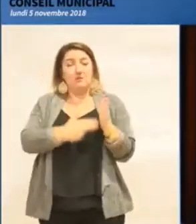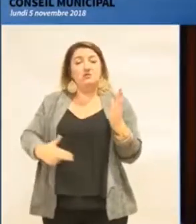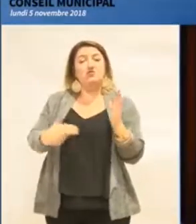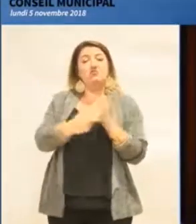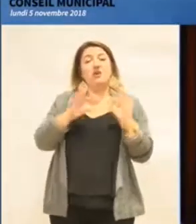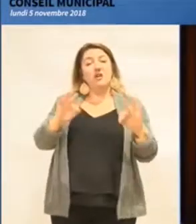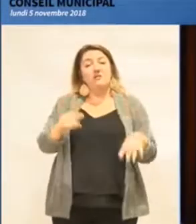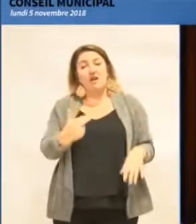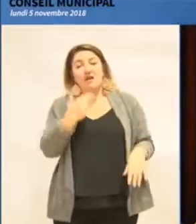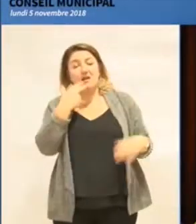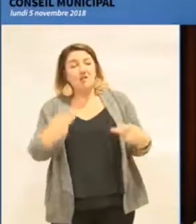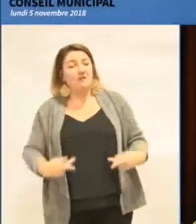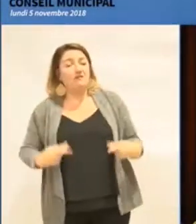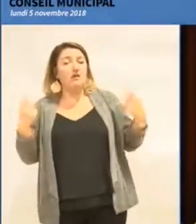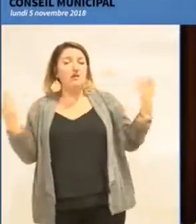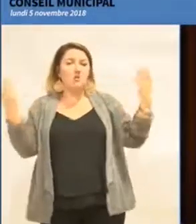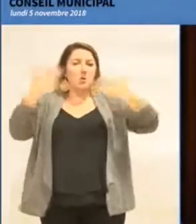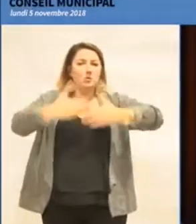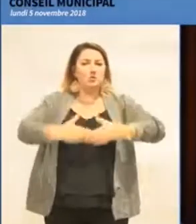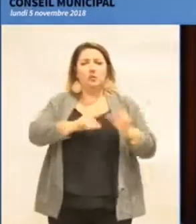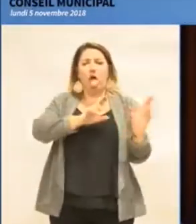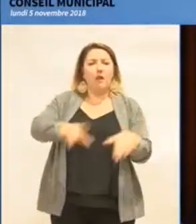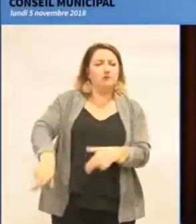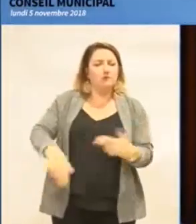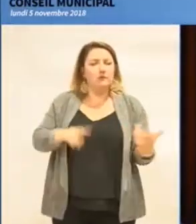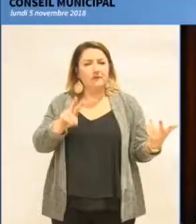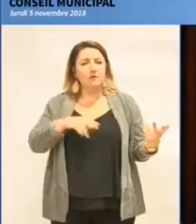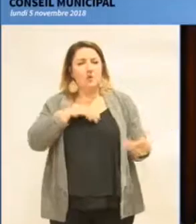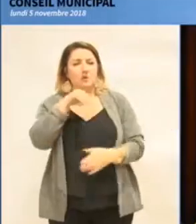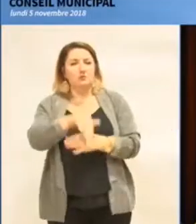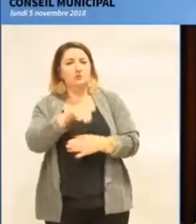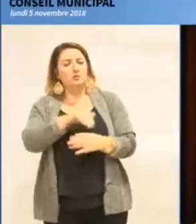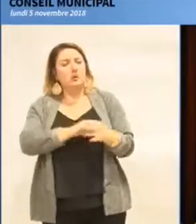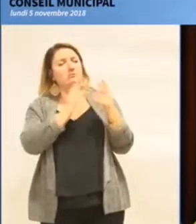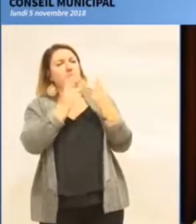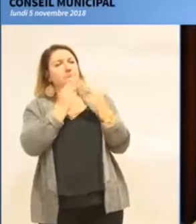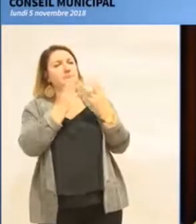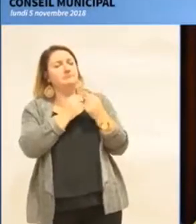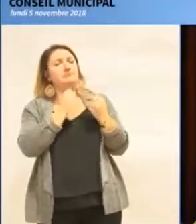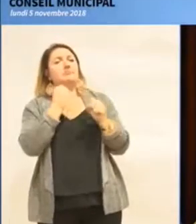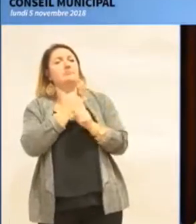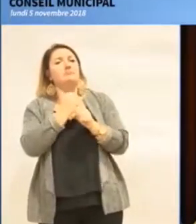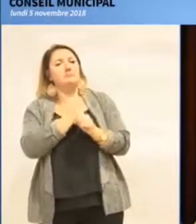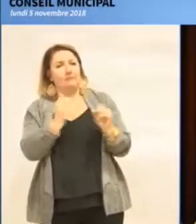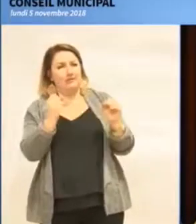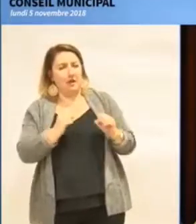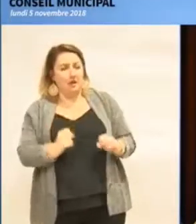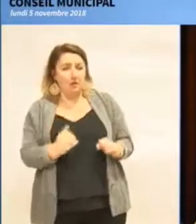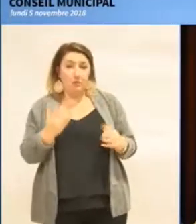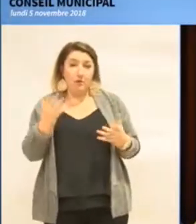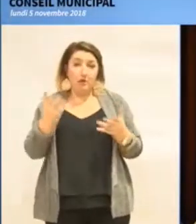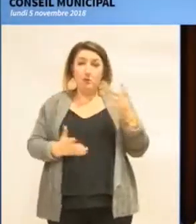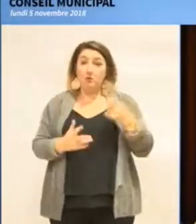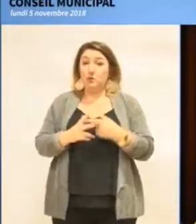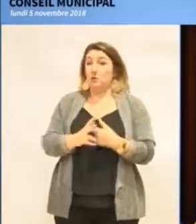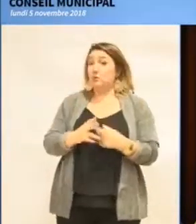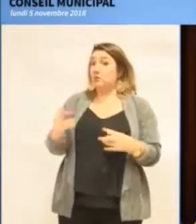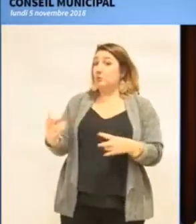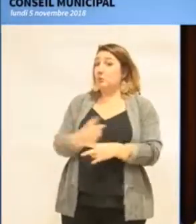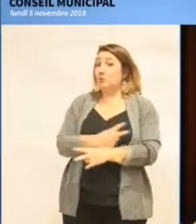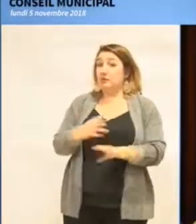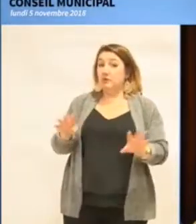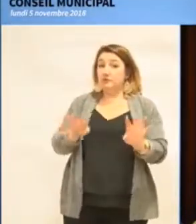J'ai entendu certains éléments ce soir qui sont des éléments de réponse. Mais après tout, l'outil était-il mauvais